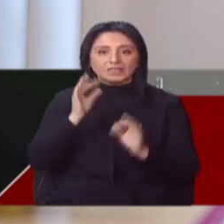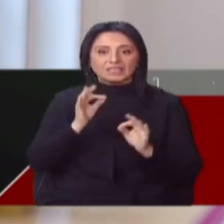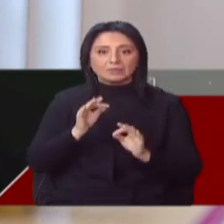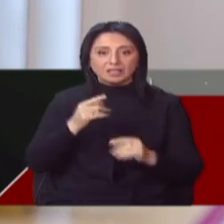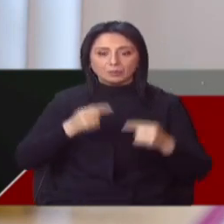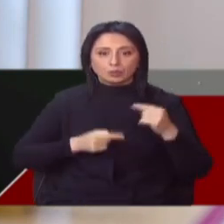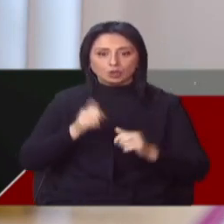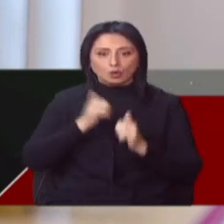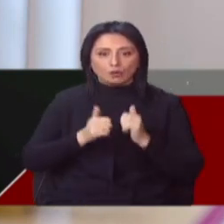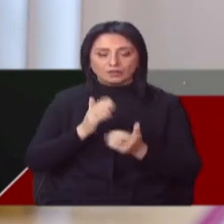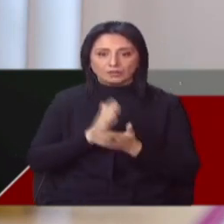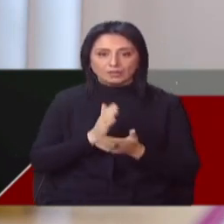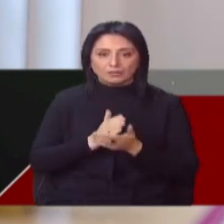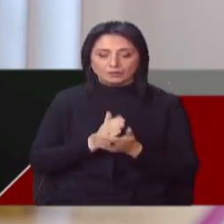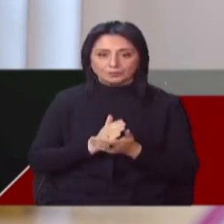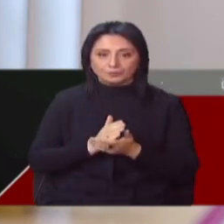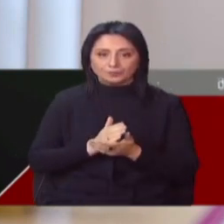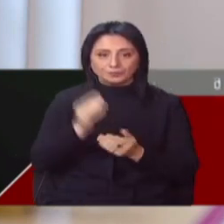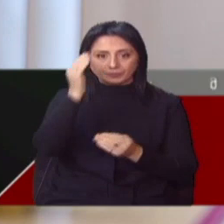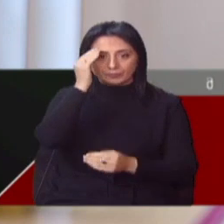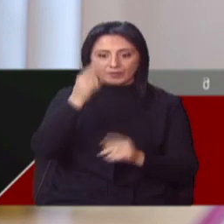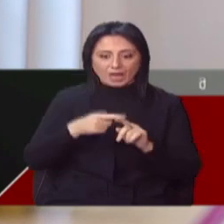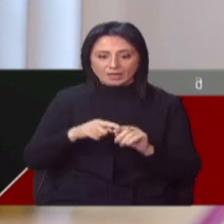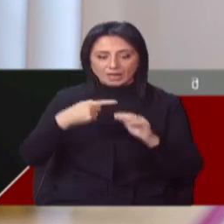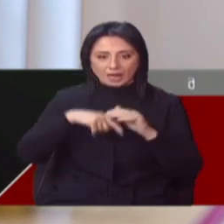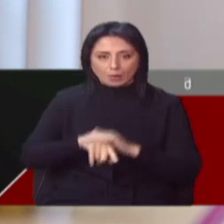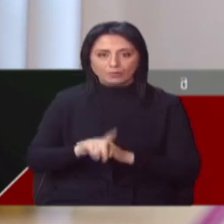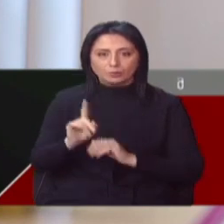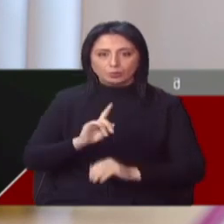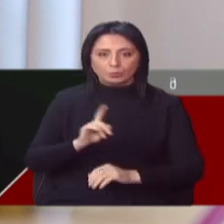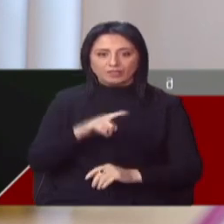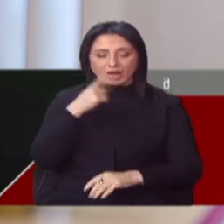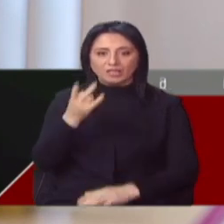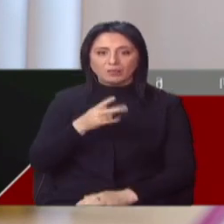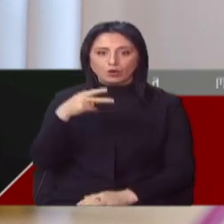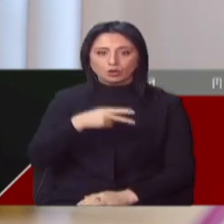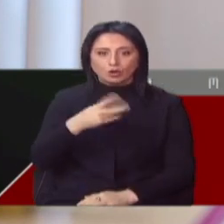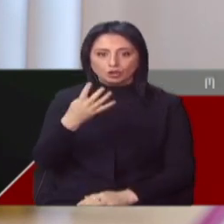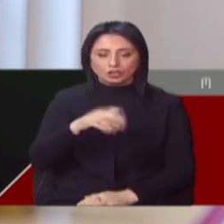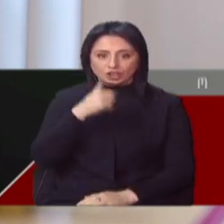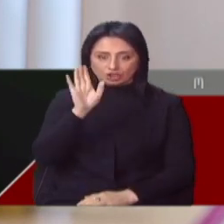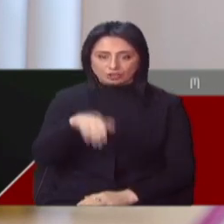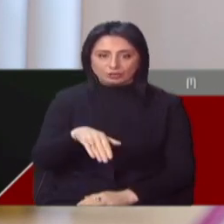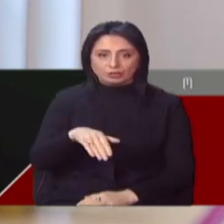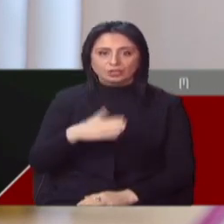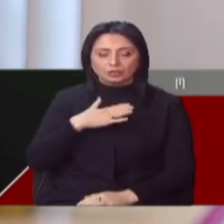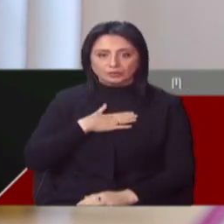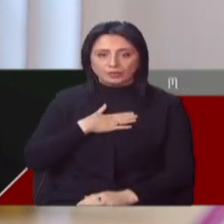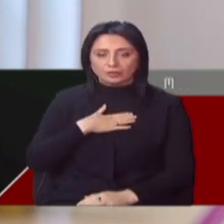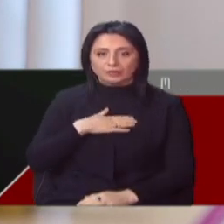simartlisvis brzolas qovltvis aks azri. Akidan gaomdinareobs rom, ratkmauna 2024-shits